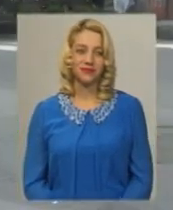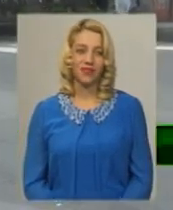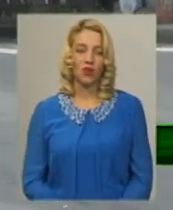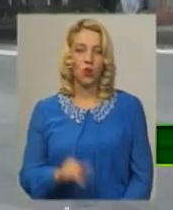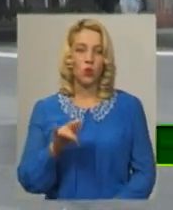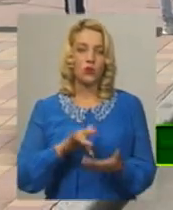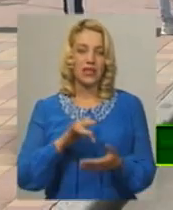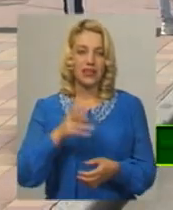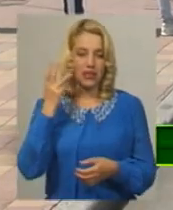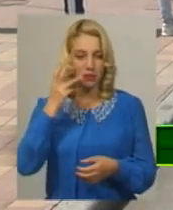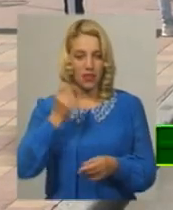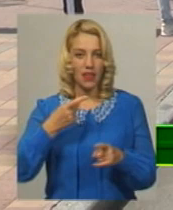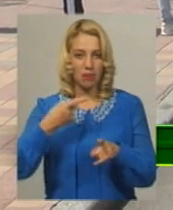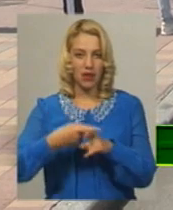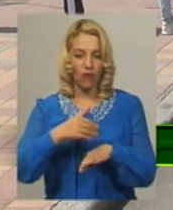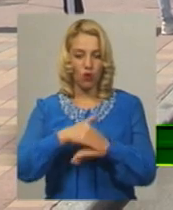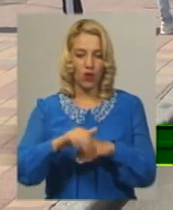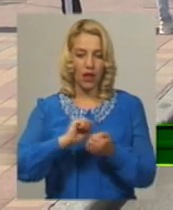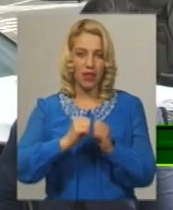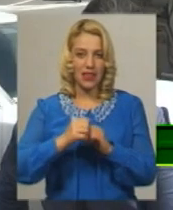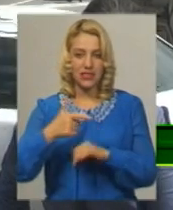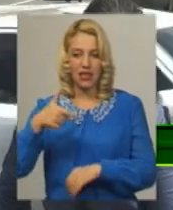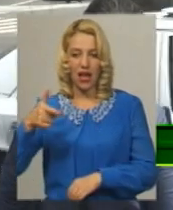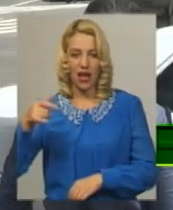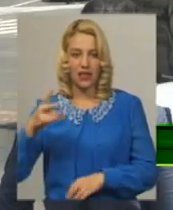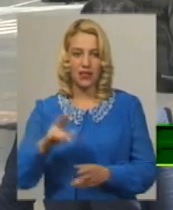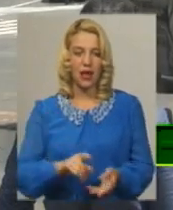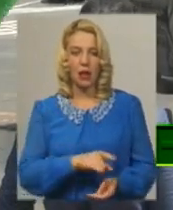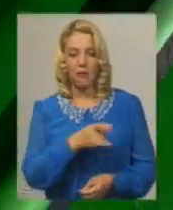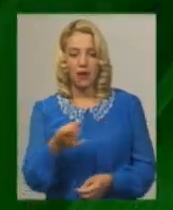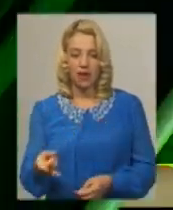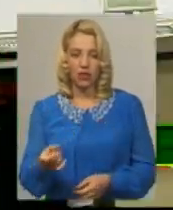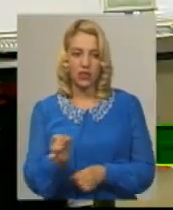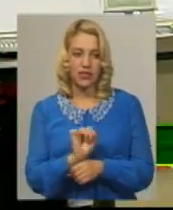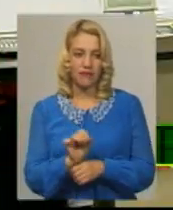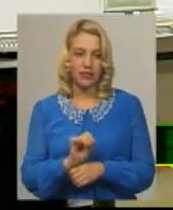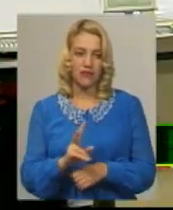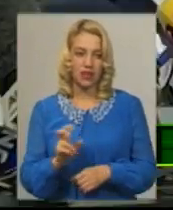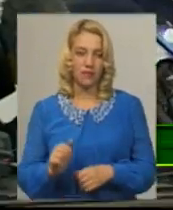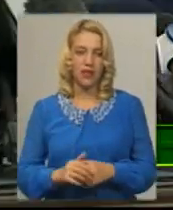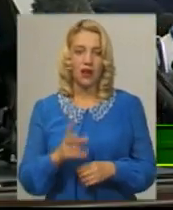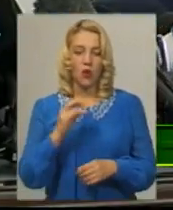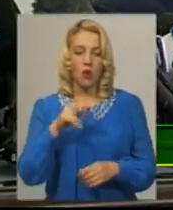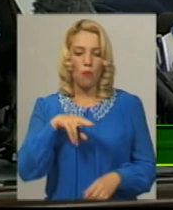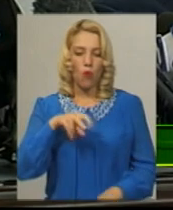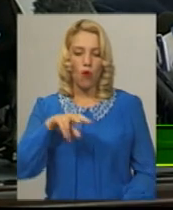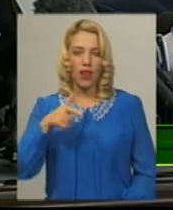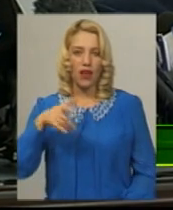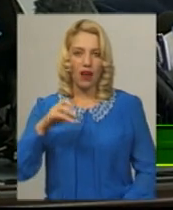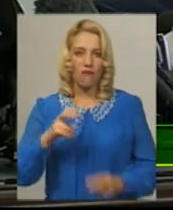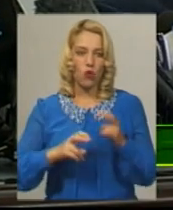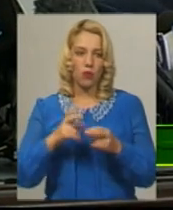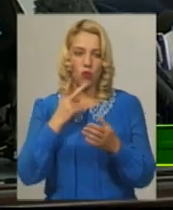У центрі Хмельницького на перехресті вулиць Кам'янецької та Гагаріна перекинулась автівка. У поліграфкомбінаті показали,